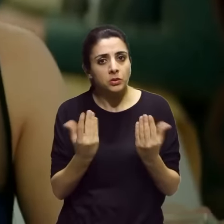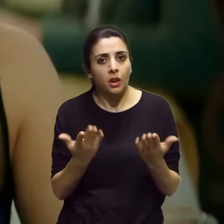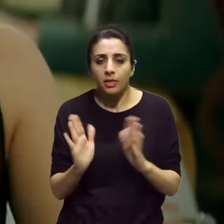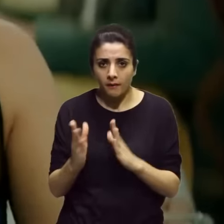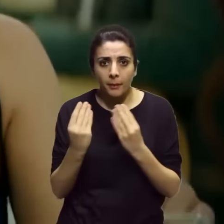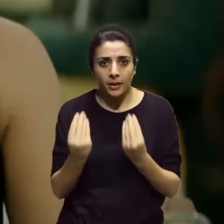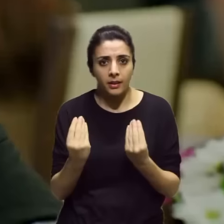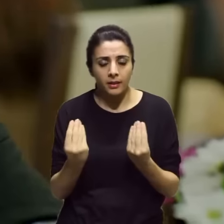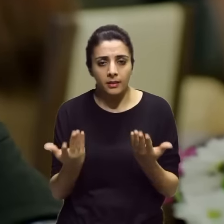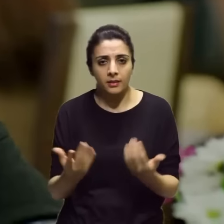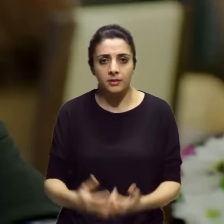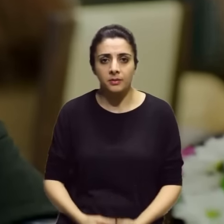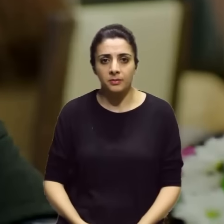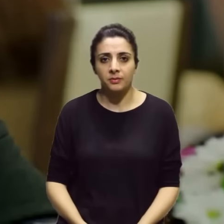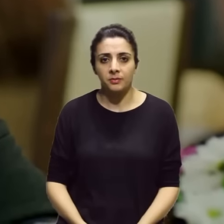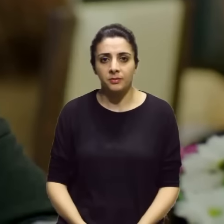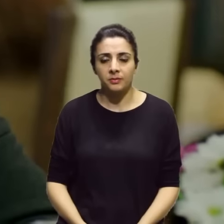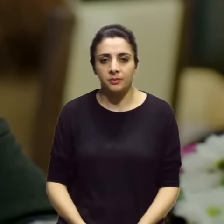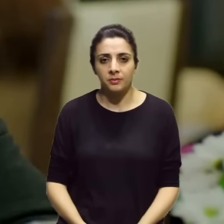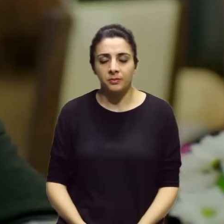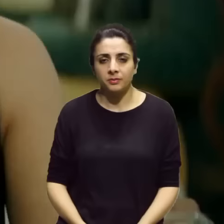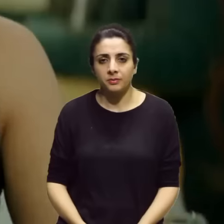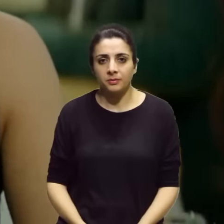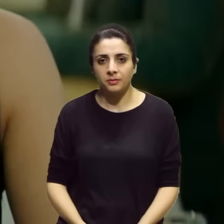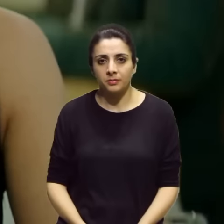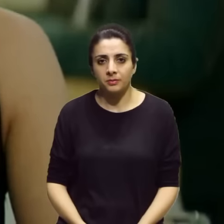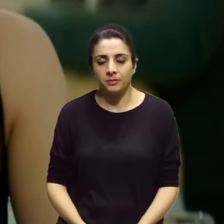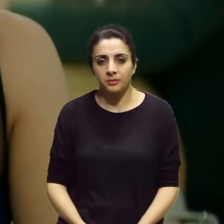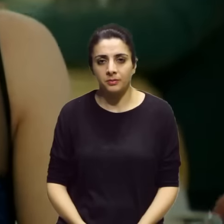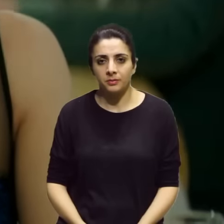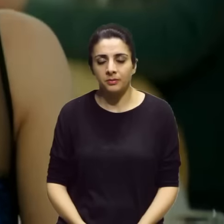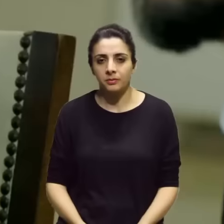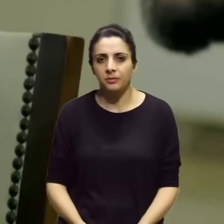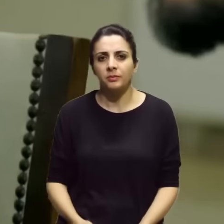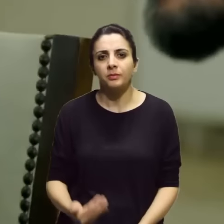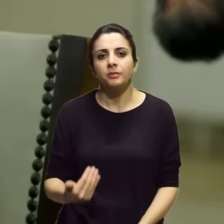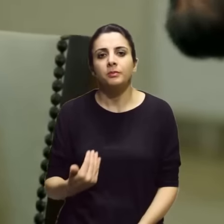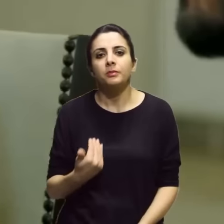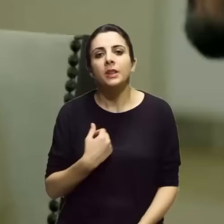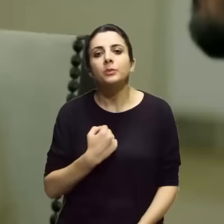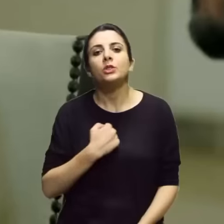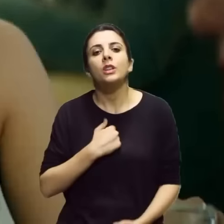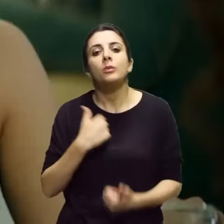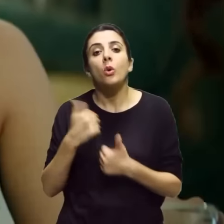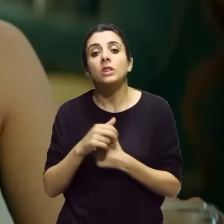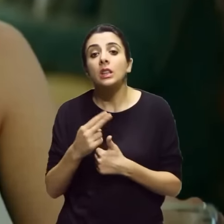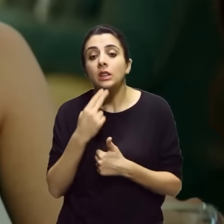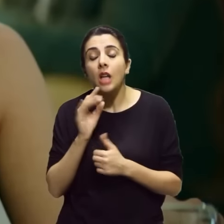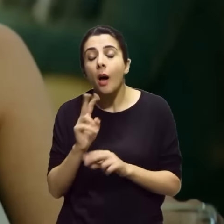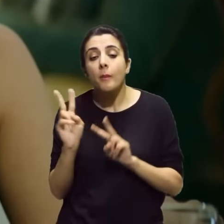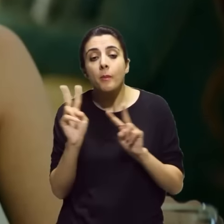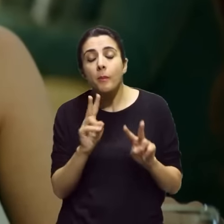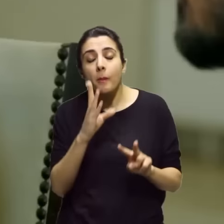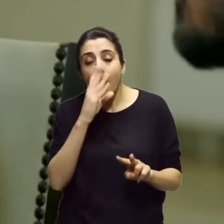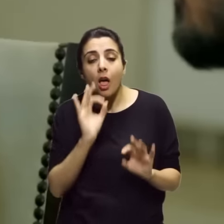Devam et. Masar manidar gülümsedi. Benim canım müstakbel kocacığım. Kızların ilgisini hep üstüne